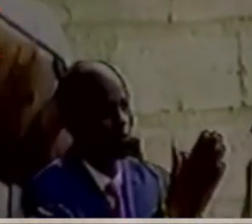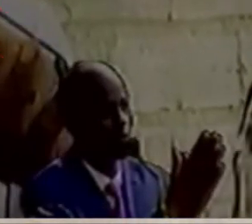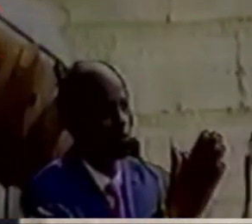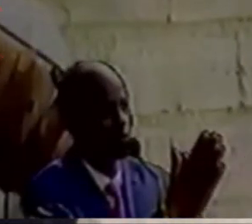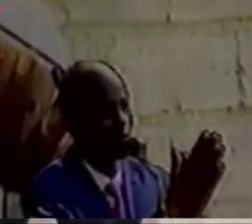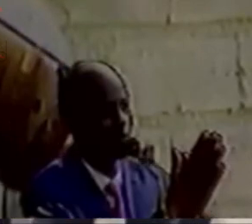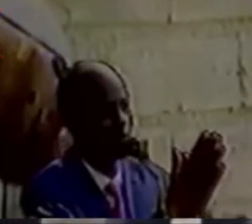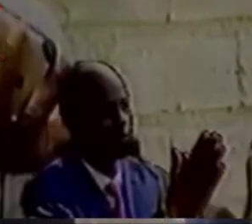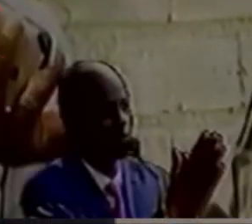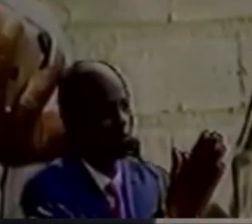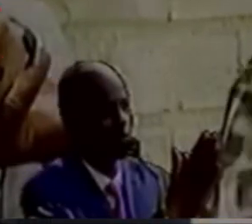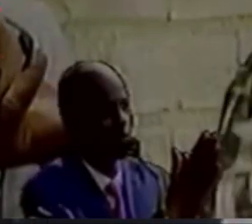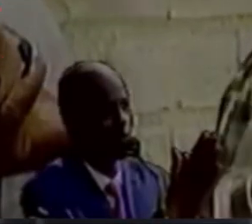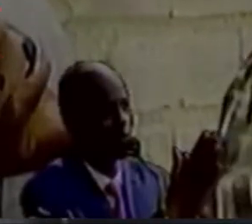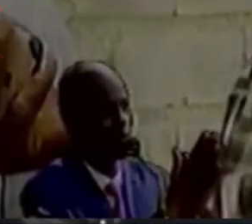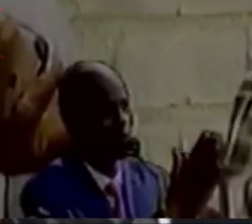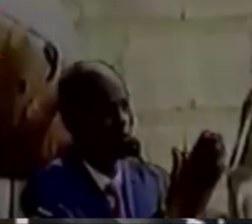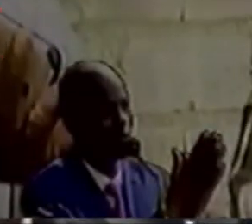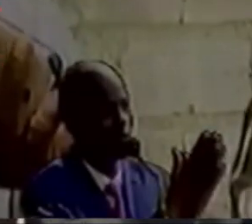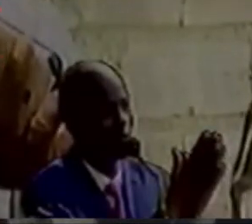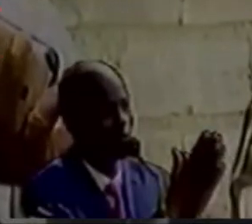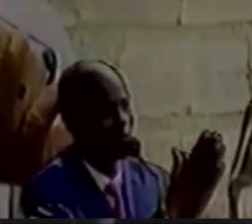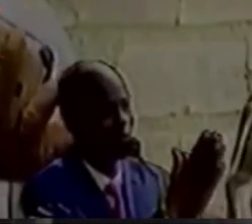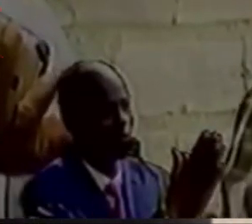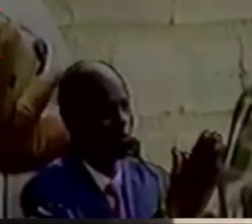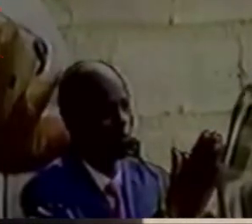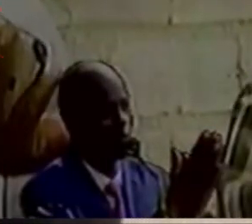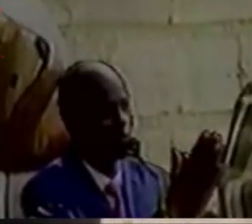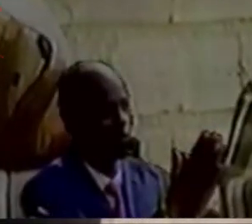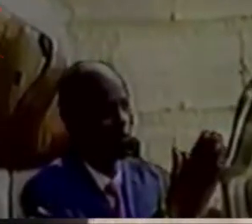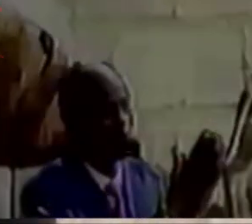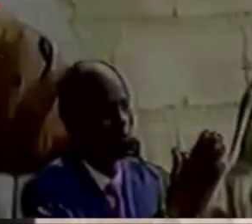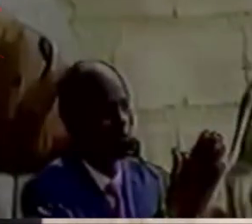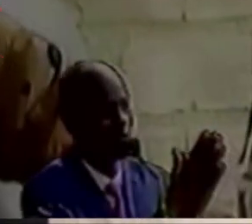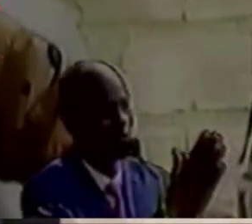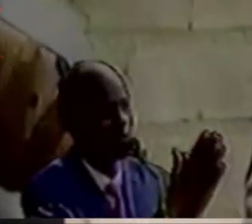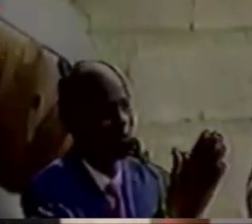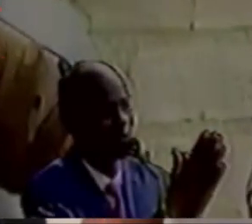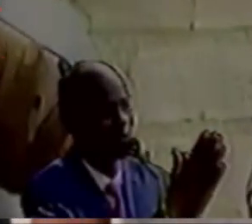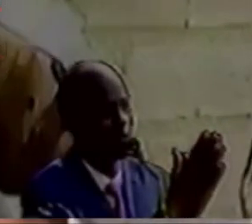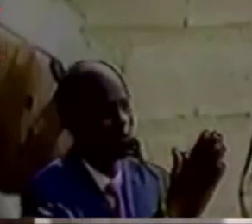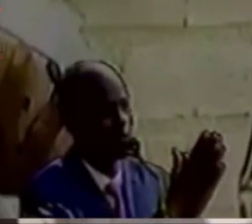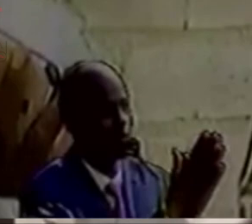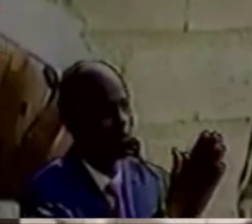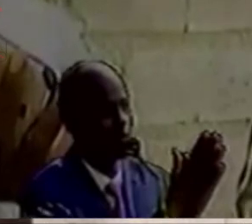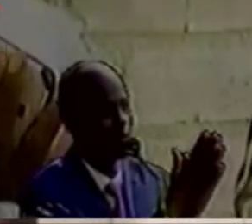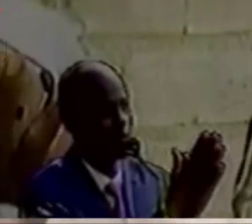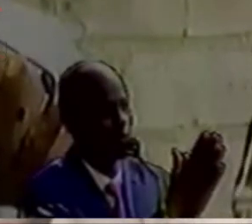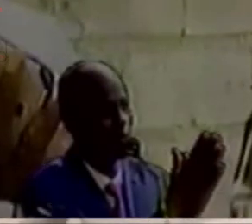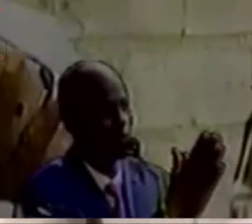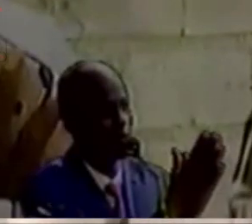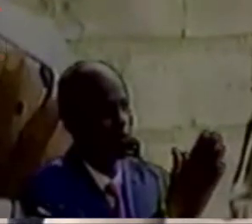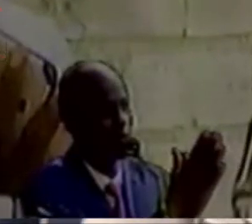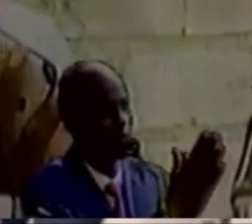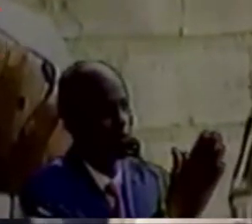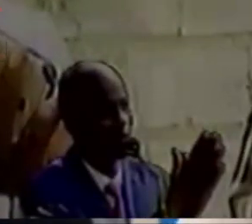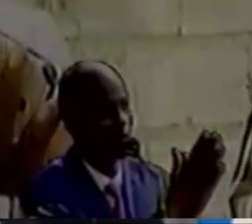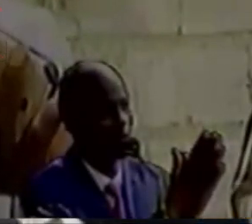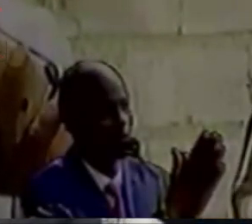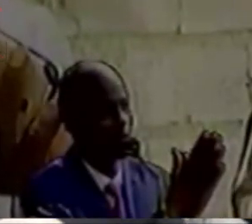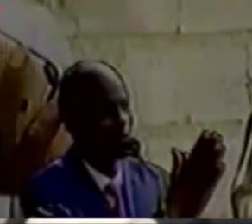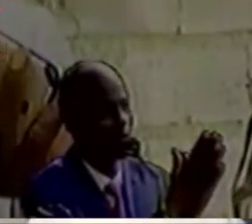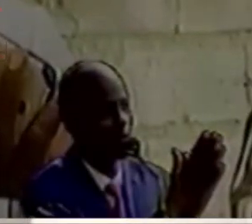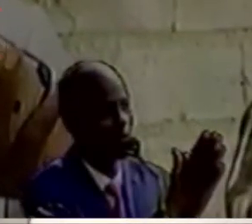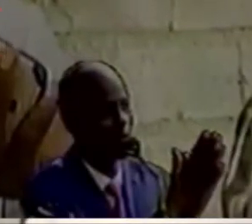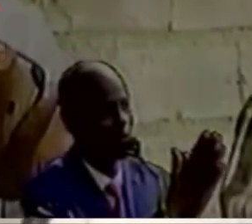un pied citron. Vous êtes capable de faire élevage en poule là, caillou. Je veux dire, nous vraiment pas trop à l'aise lorsque nous avons gardé pour 11